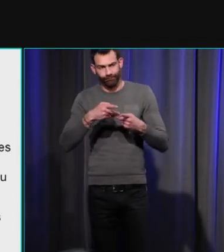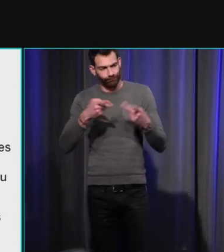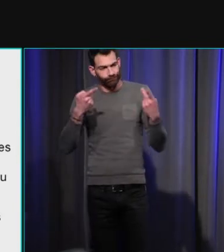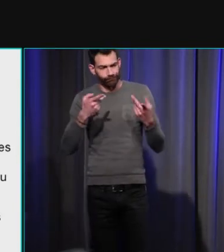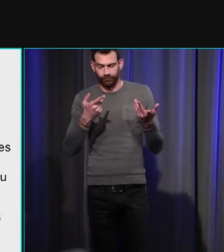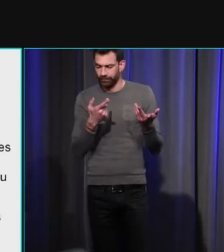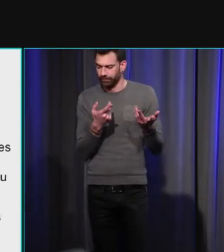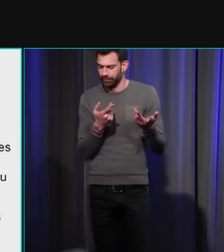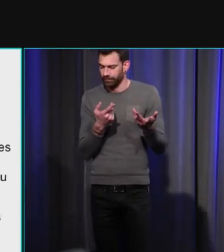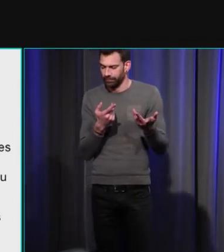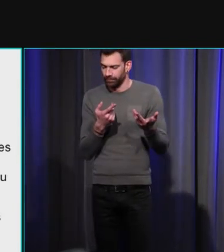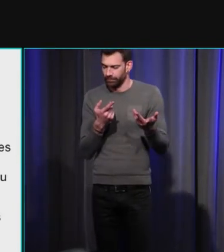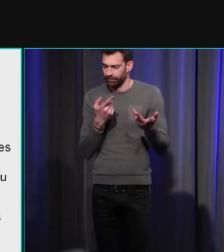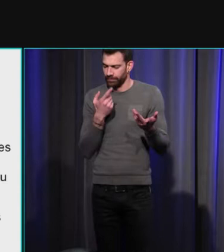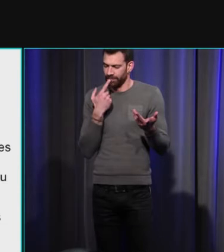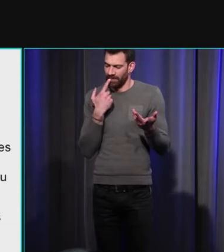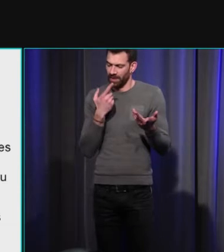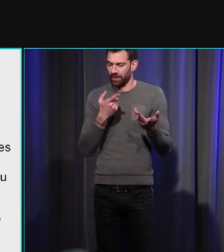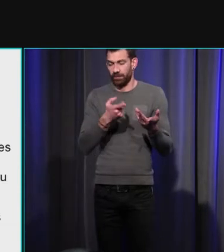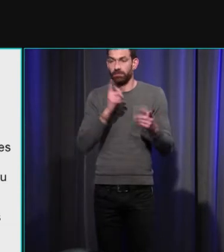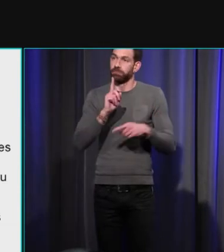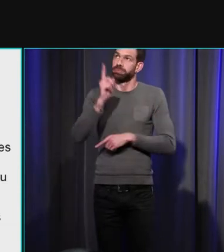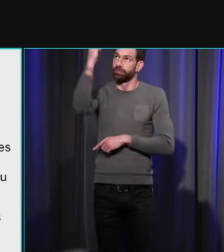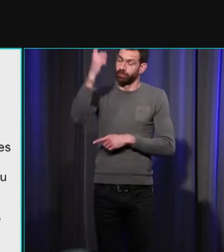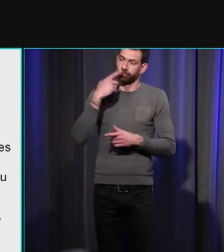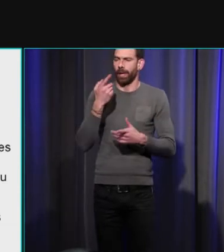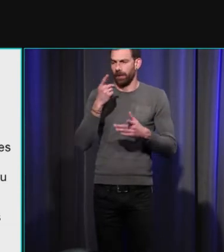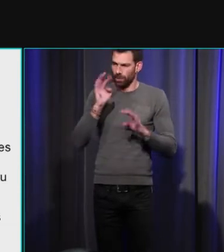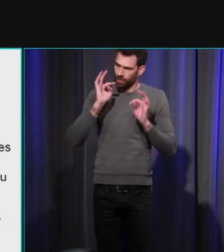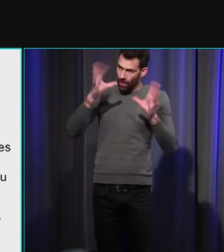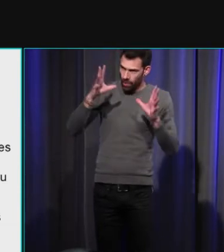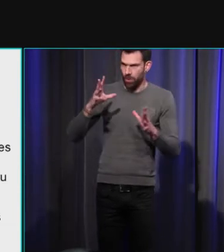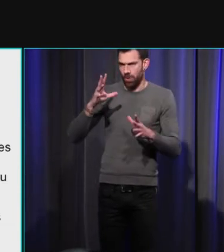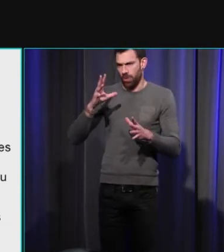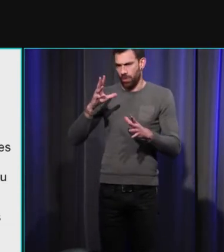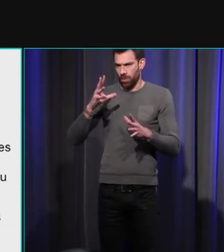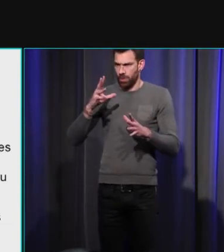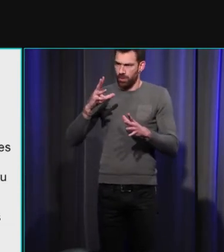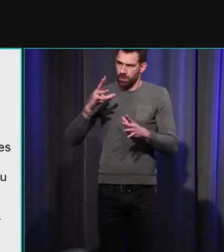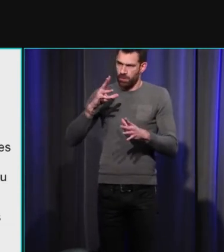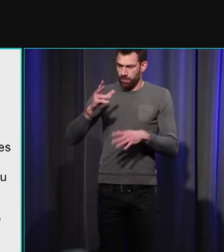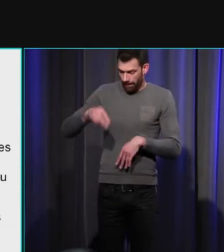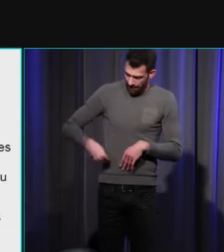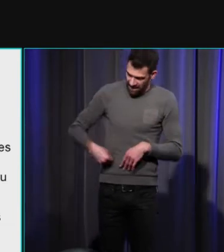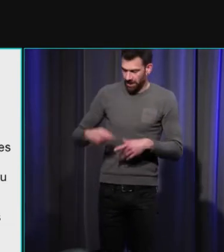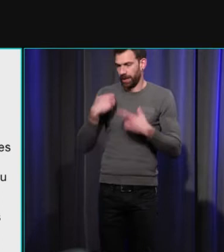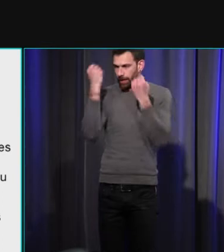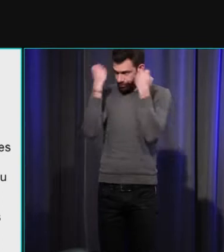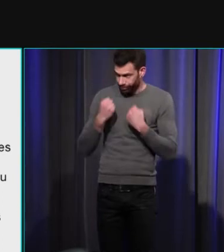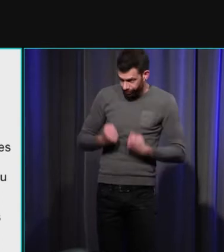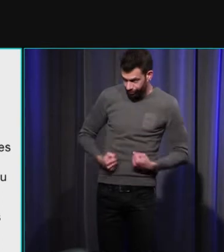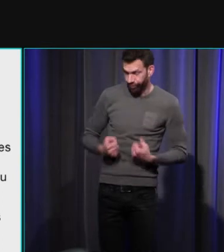avec un temps de purgatoire aussi pour effacer ses péchés non expier sur terre et